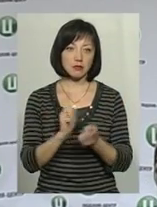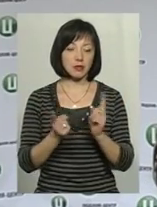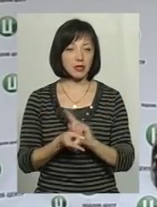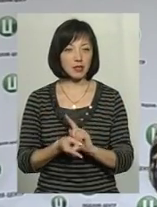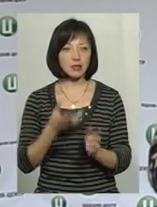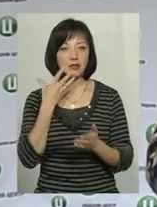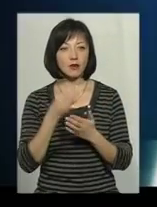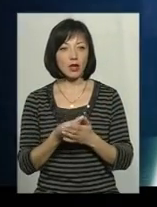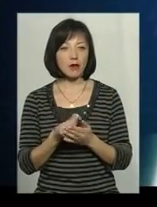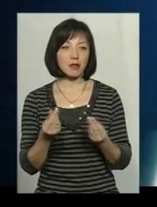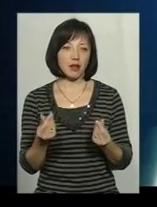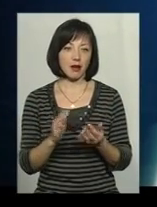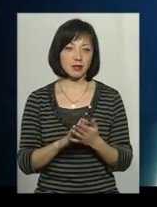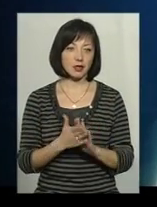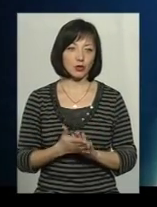своє матеріальне становище.